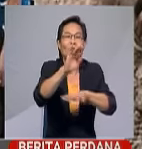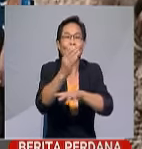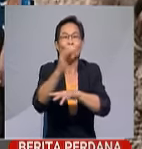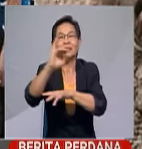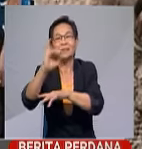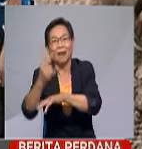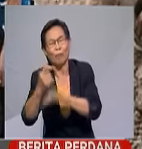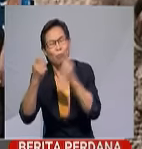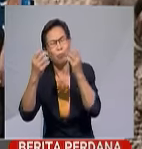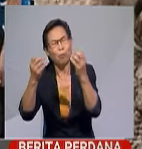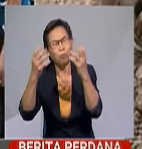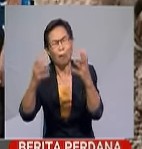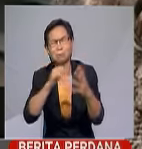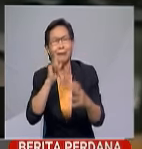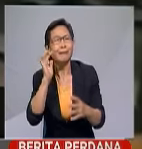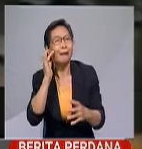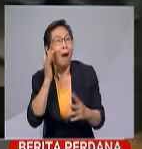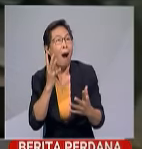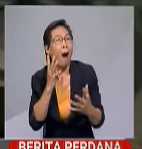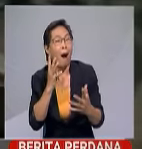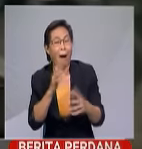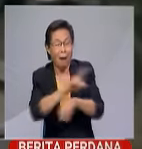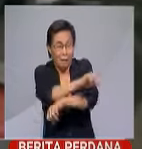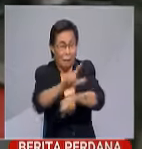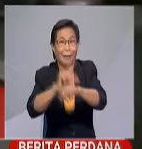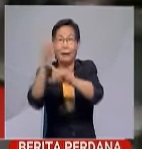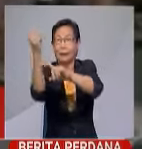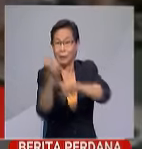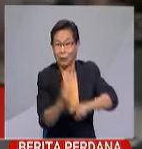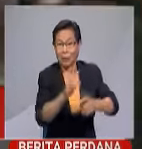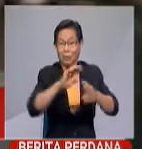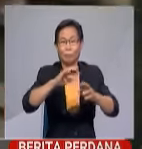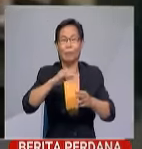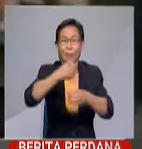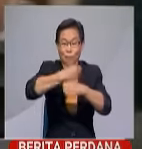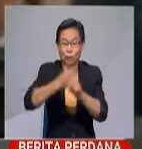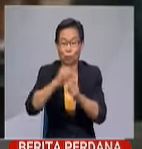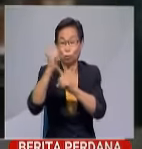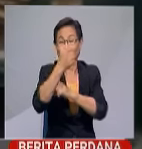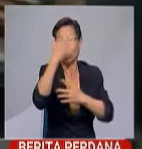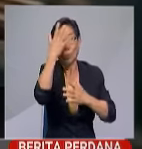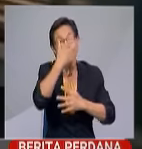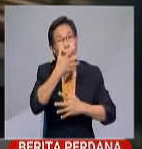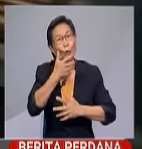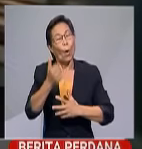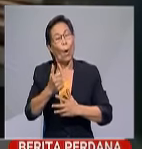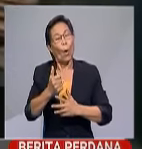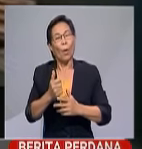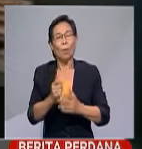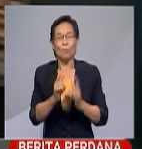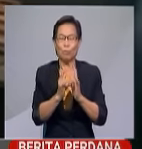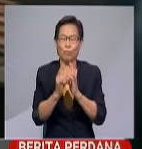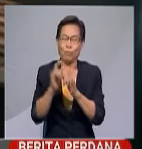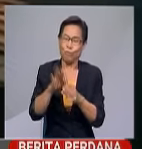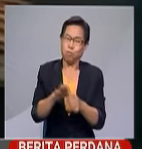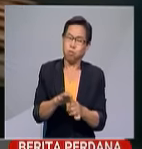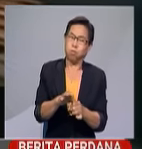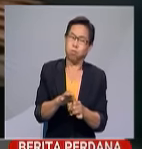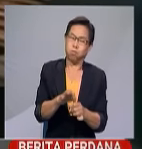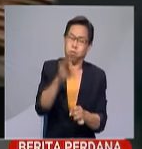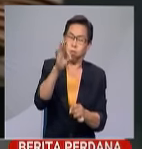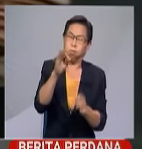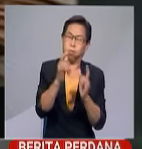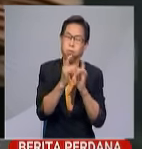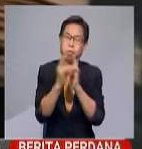sosial. Ramai yang tidak menyangka bahawa sebuah ladang getah boleh bertukar menjadi suasana indah sekaligus menyemarakkan cinta pasangan pengantin.